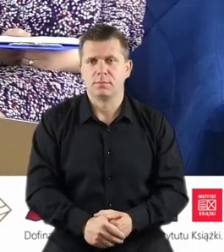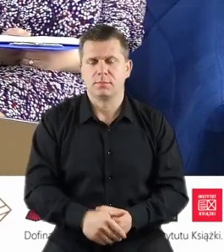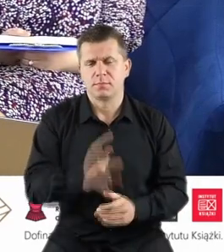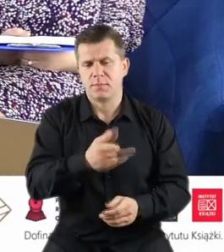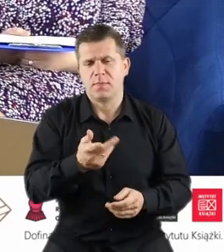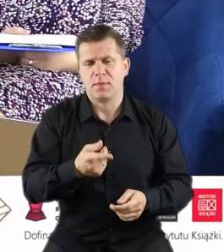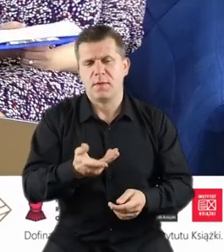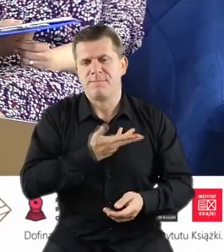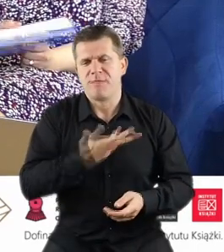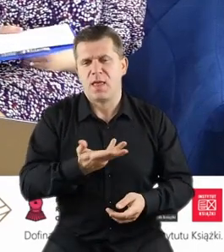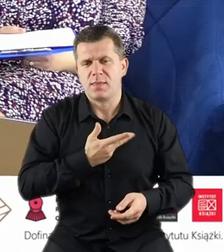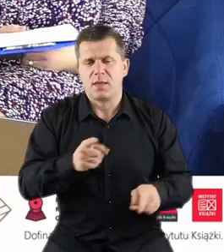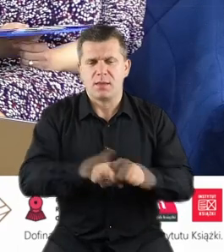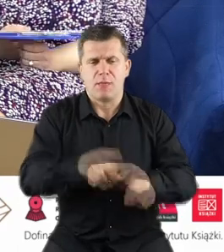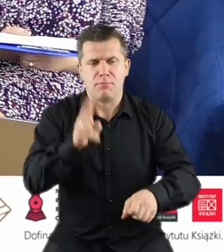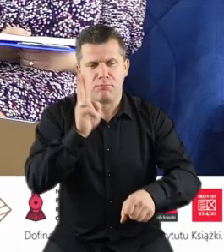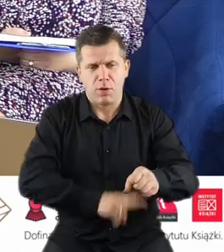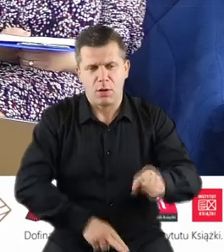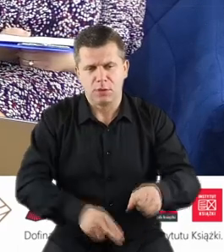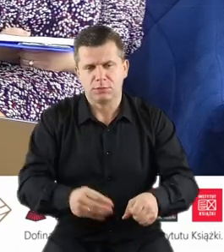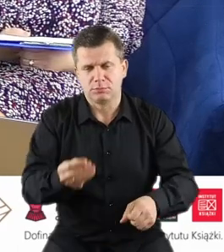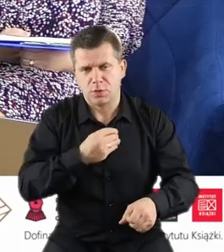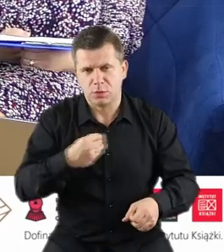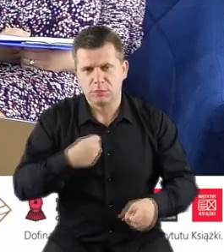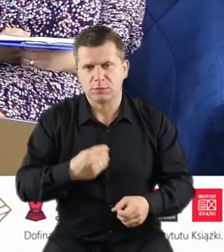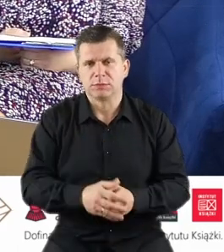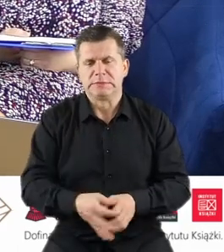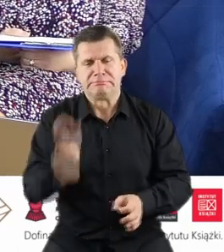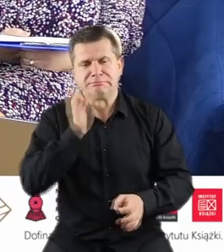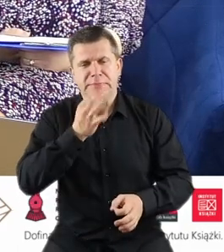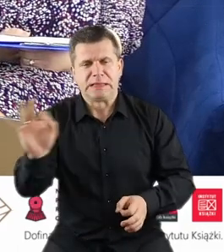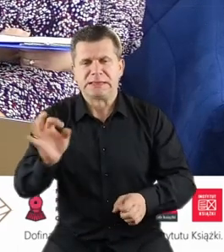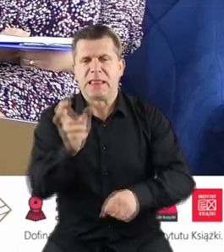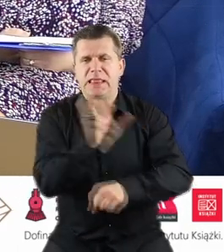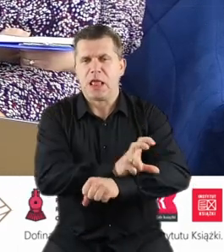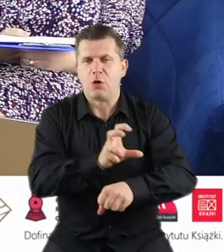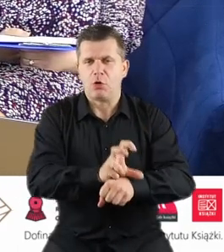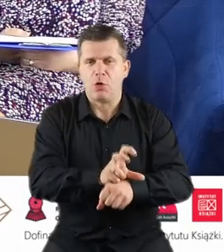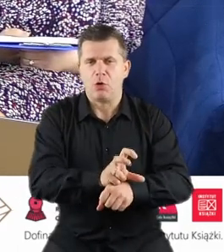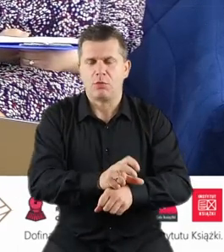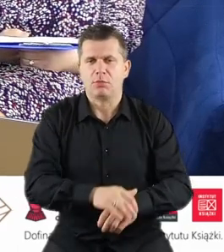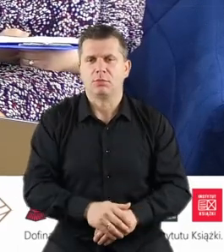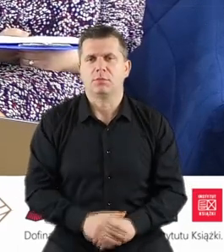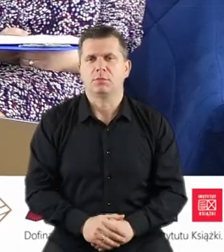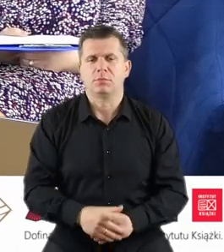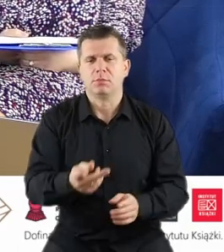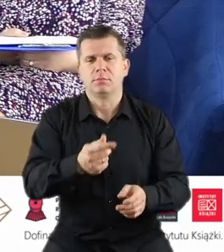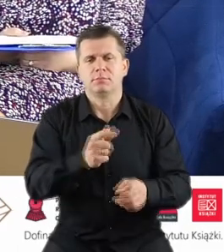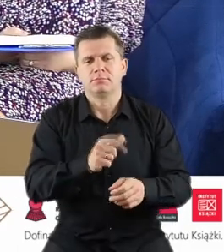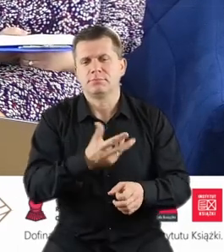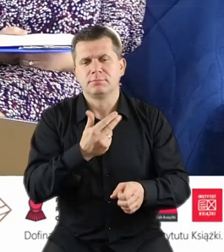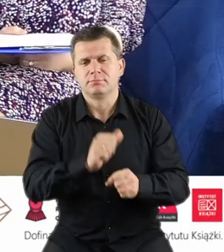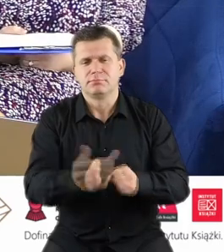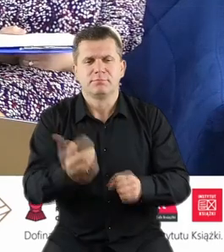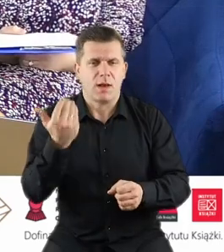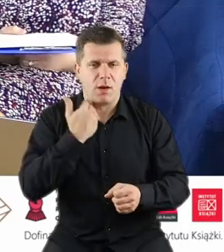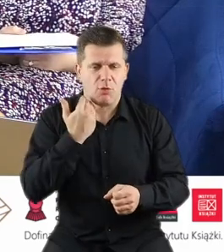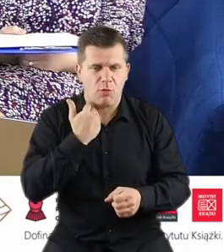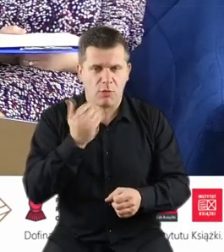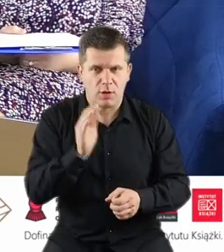Wietnamczyk, polski policjant, spec od technologii, który nie jest zmanierowanym alkoholikiem po rozwodzie.